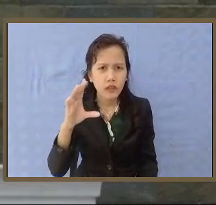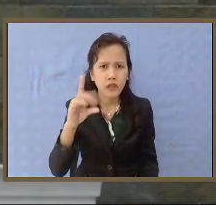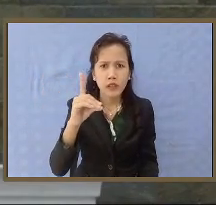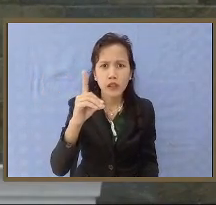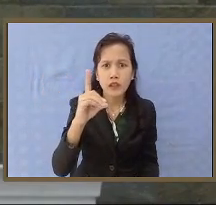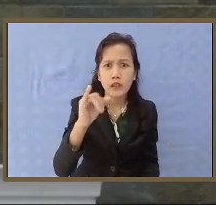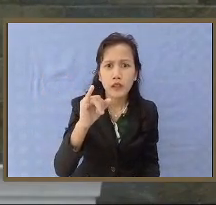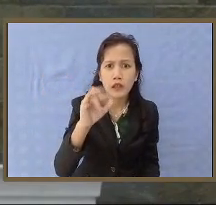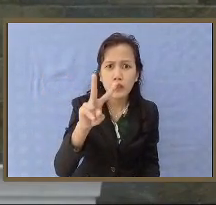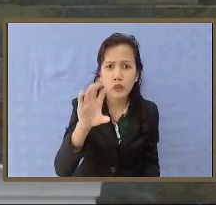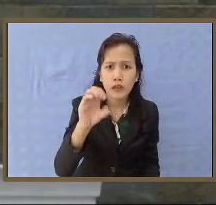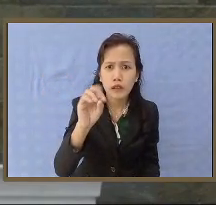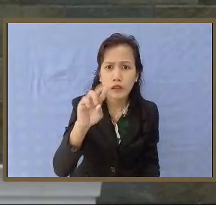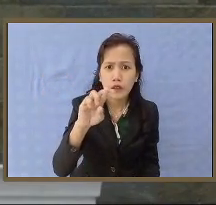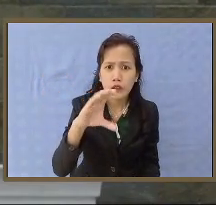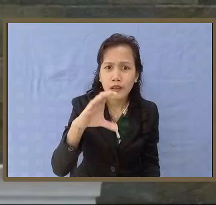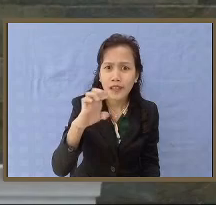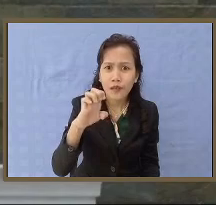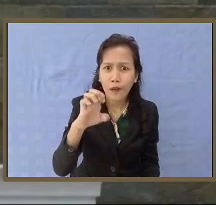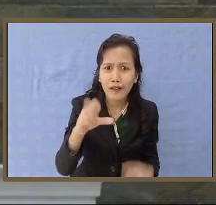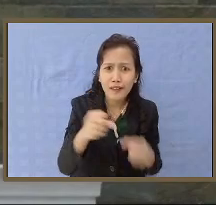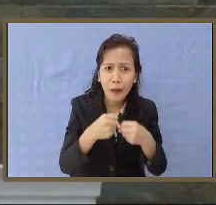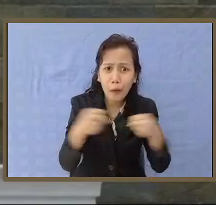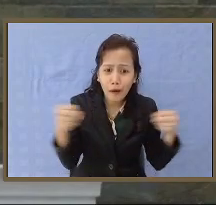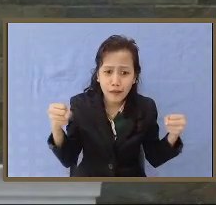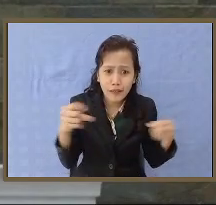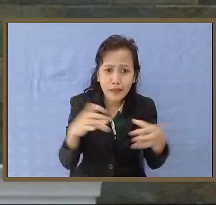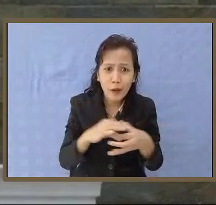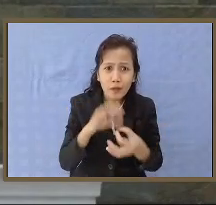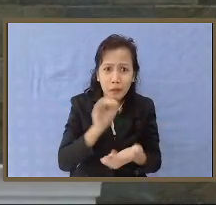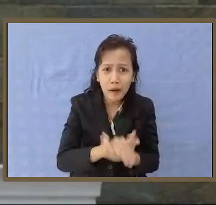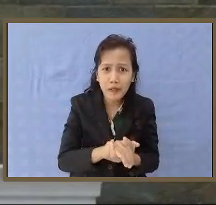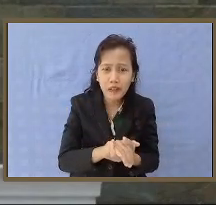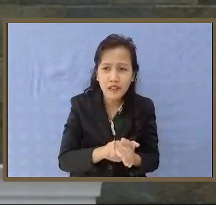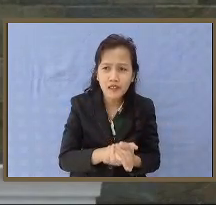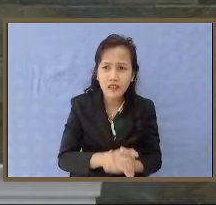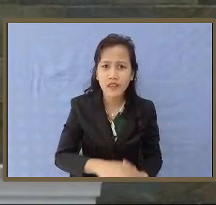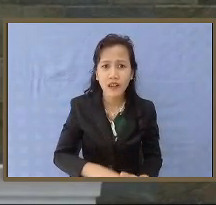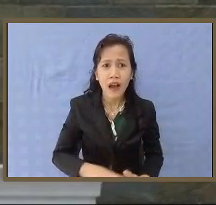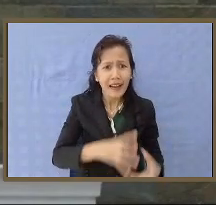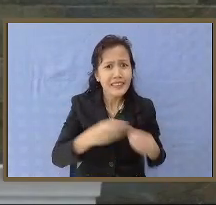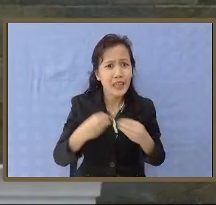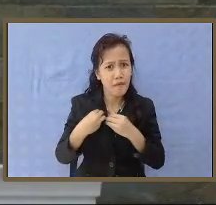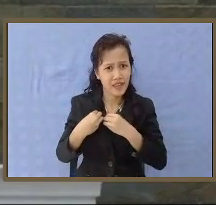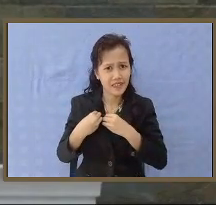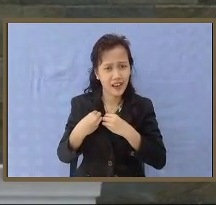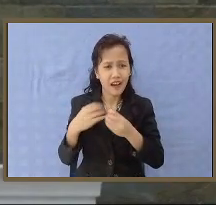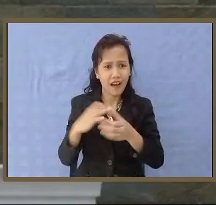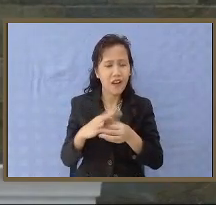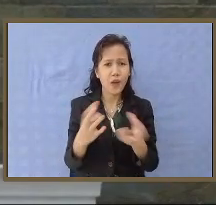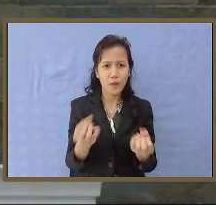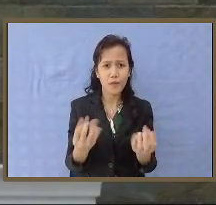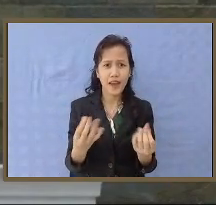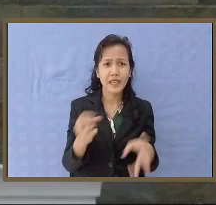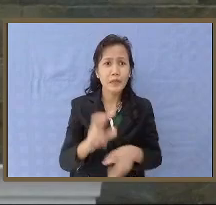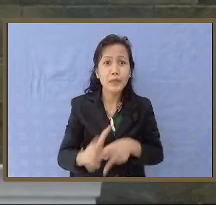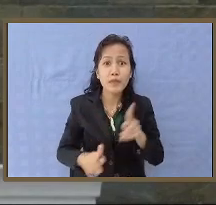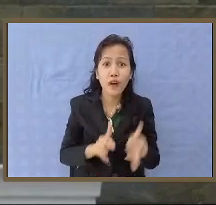ng katuruan na yan ay mga Baptists. It is accepted in the Baptist, mainly Baptist churches